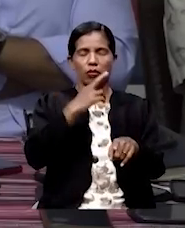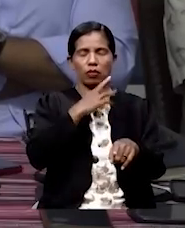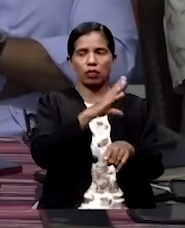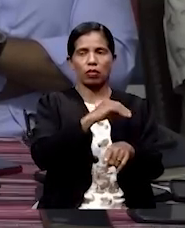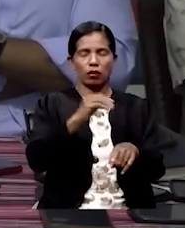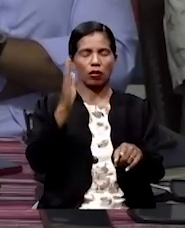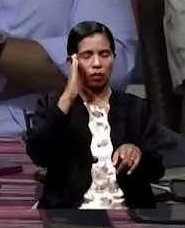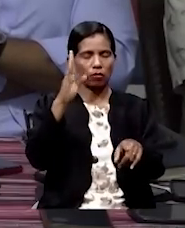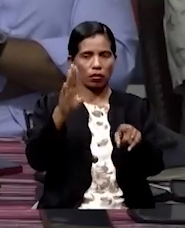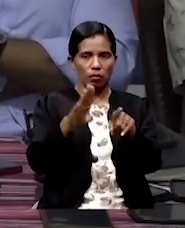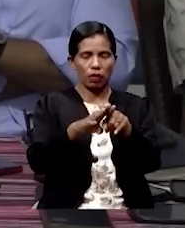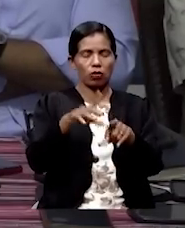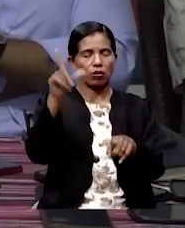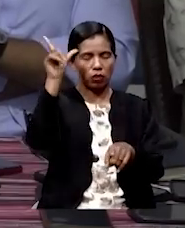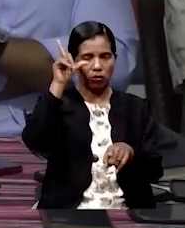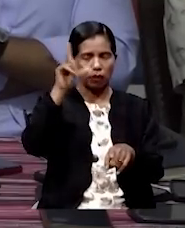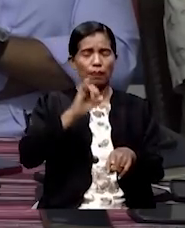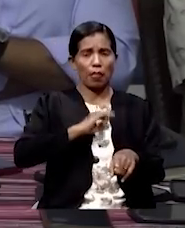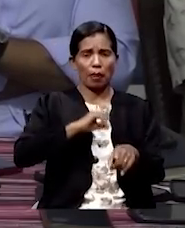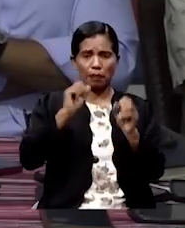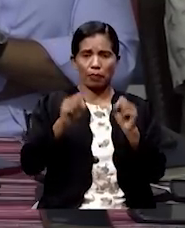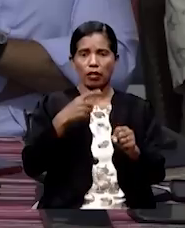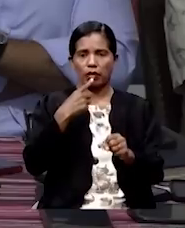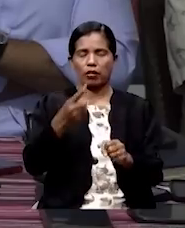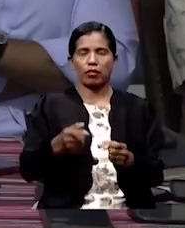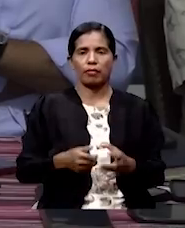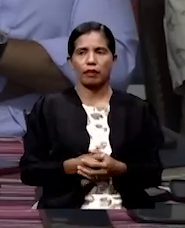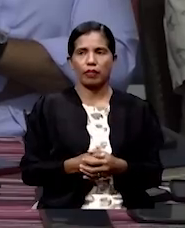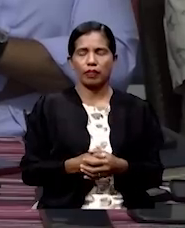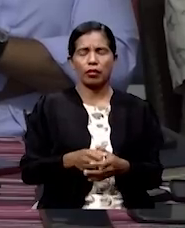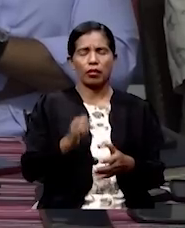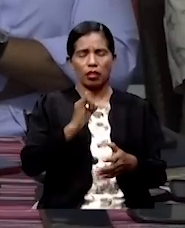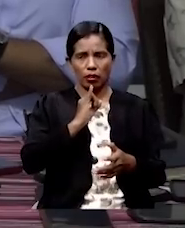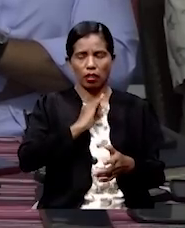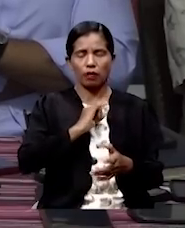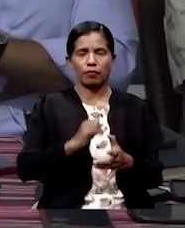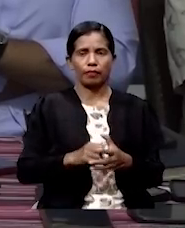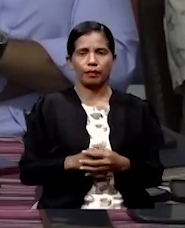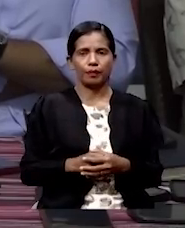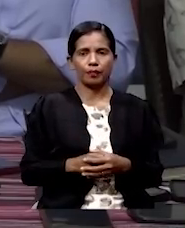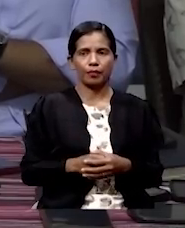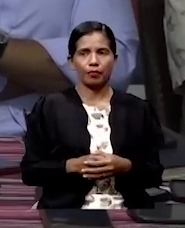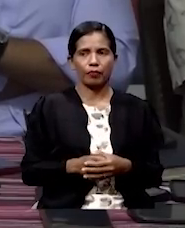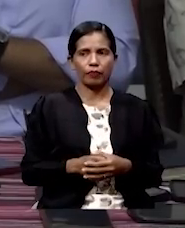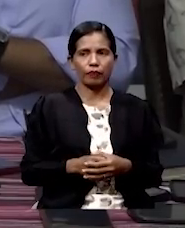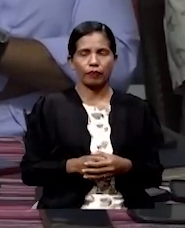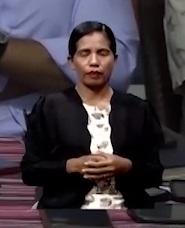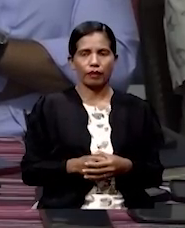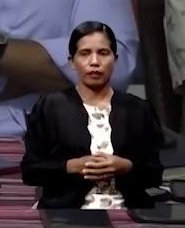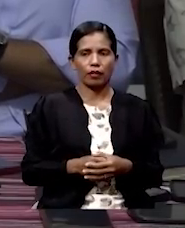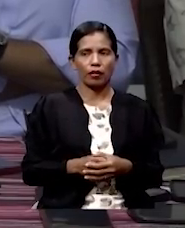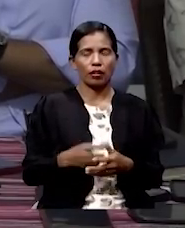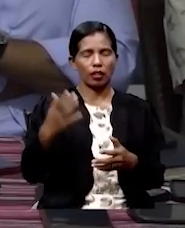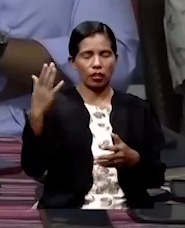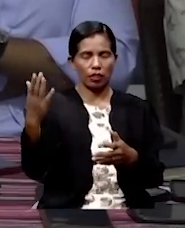Luol. Hau bele dian katak, hau biar ia insaun militari din